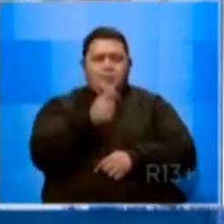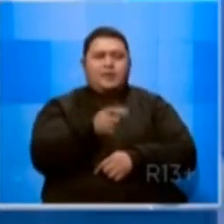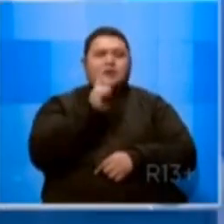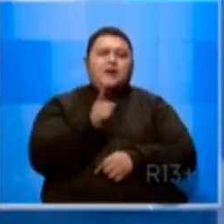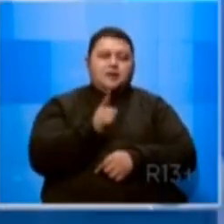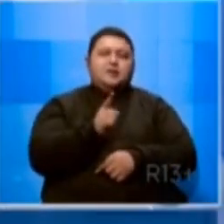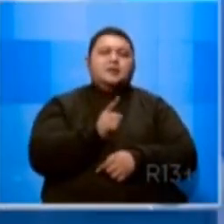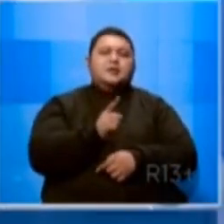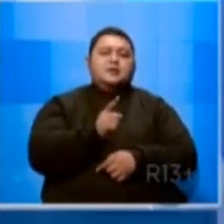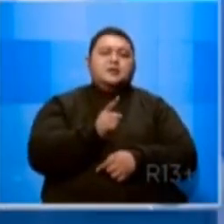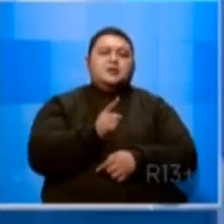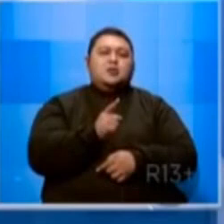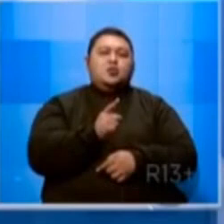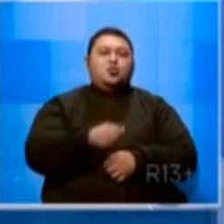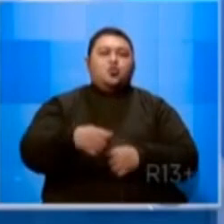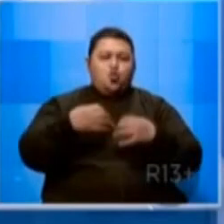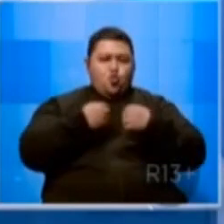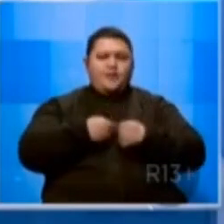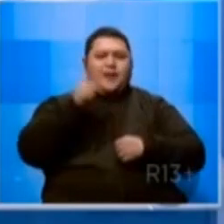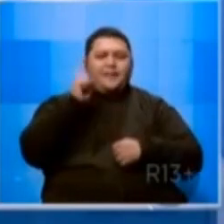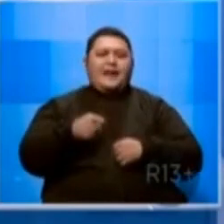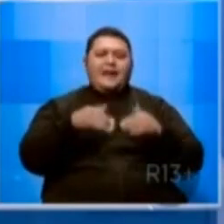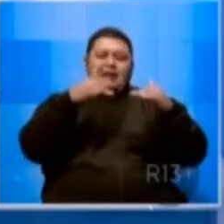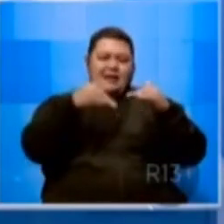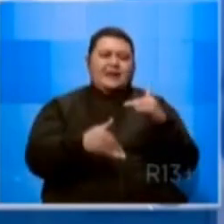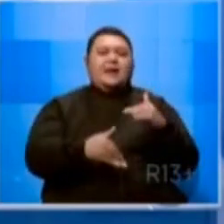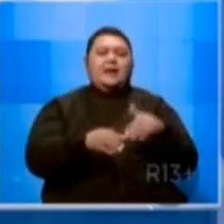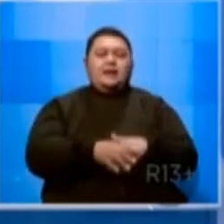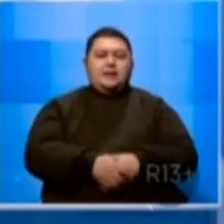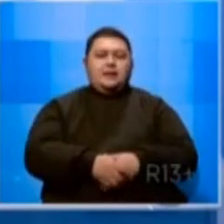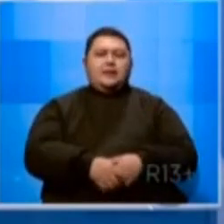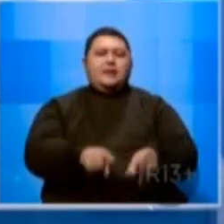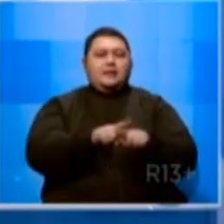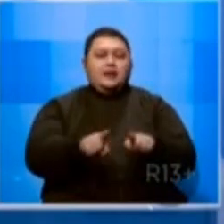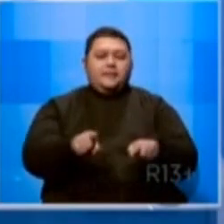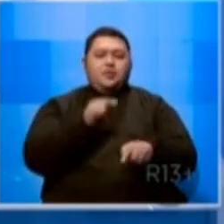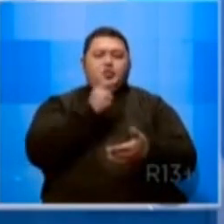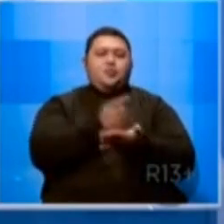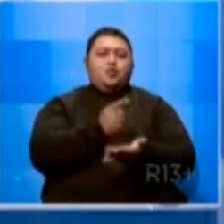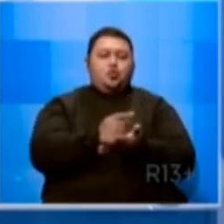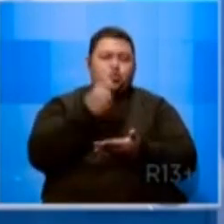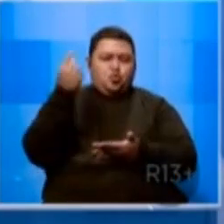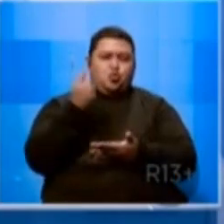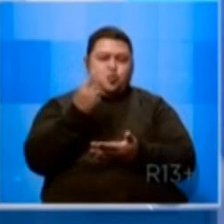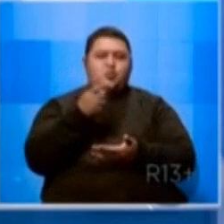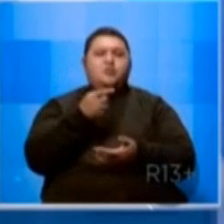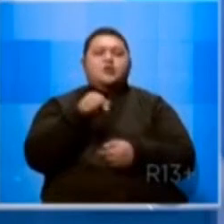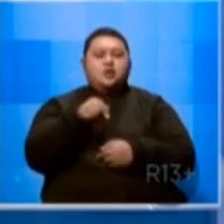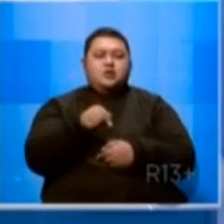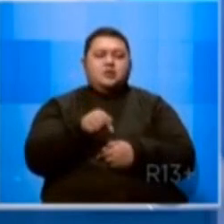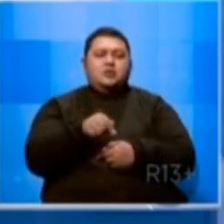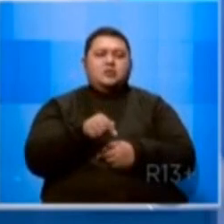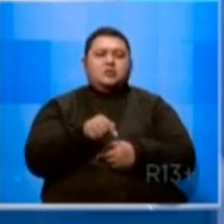satunya adalah penjatuhan hukuman paling ringan di antara para terdakwa Namun waktu jaksa penuntut umum melakukan penuntutan